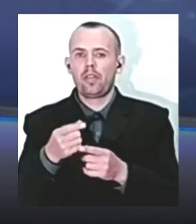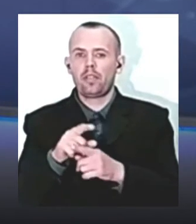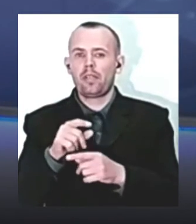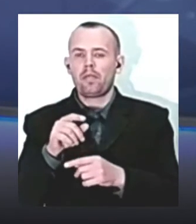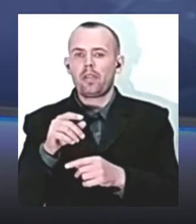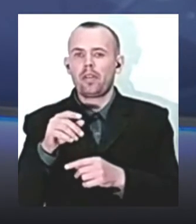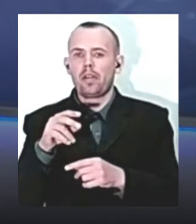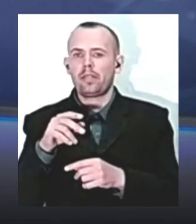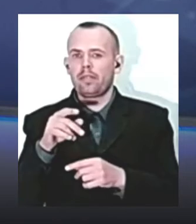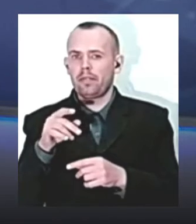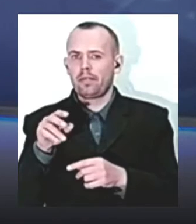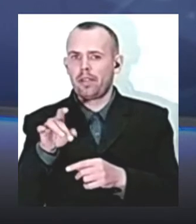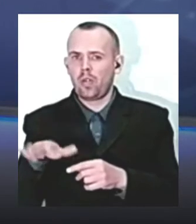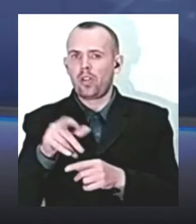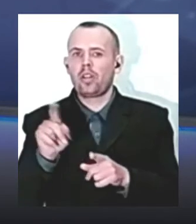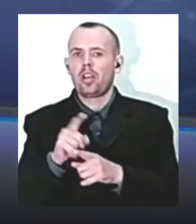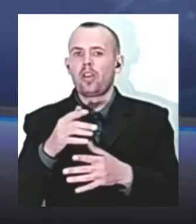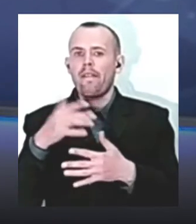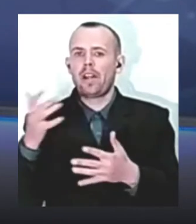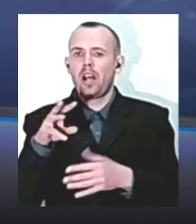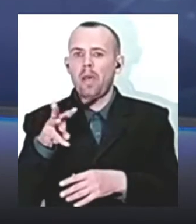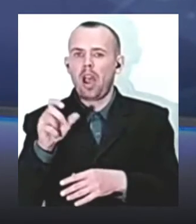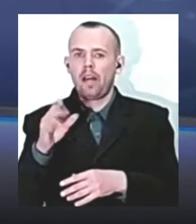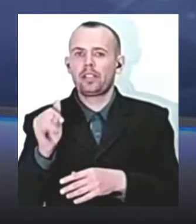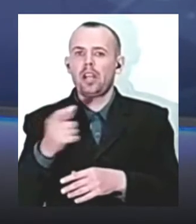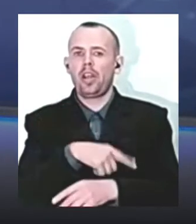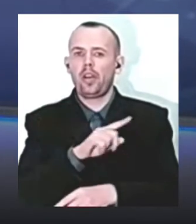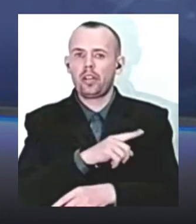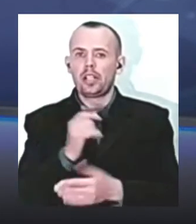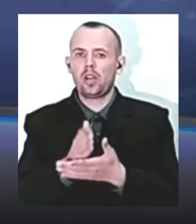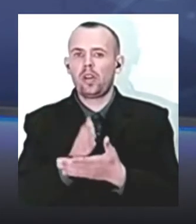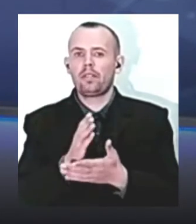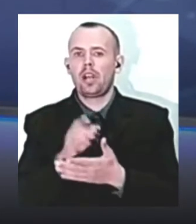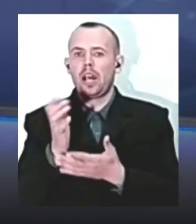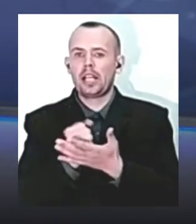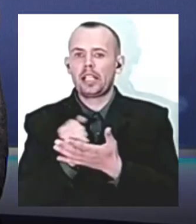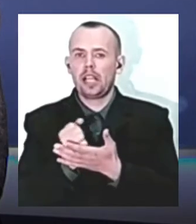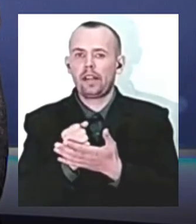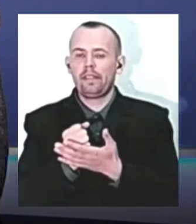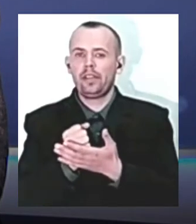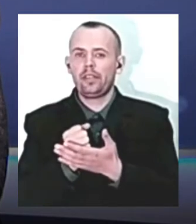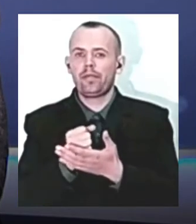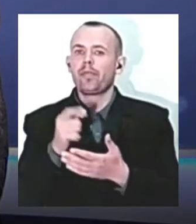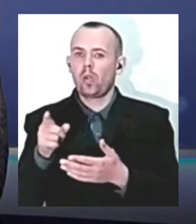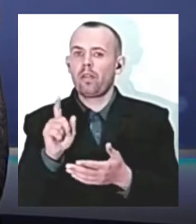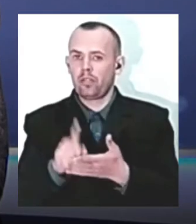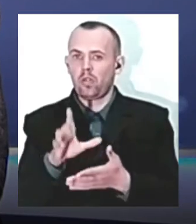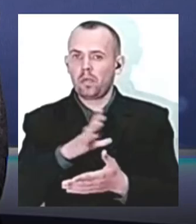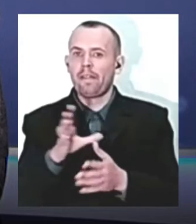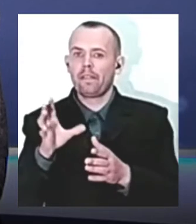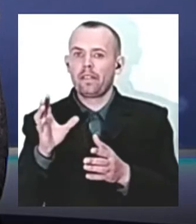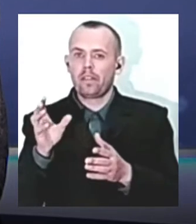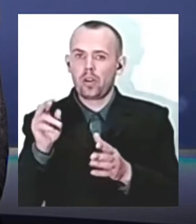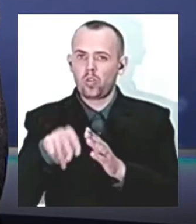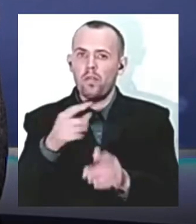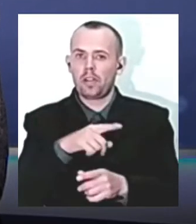також Великомихайлівська лікарня знаходиться в резерві. Тобто вона має бути включена найближчим часом, чи ще